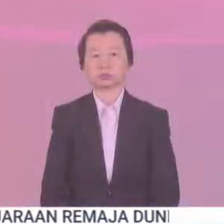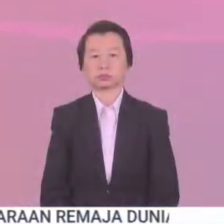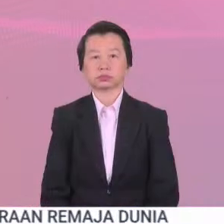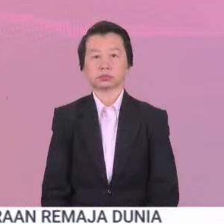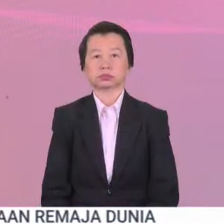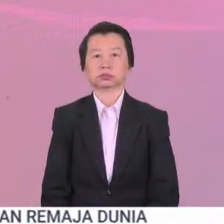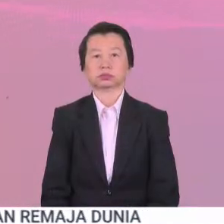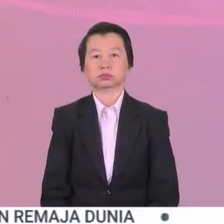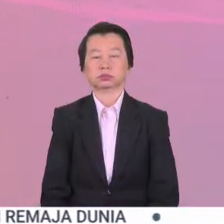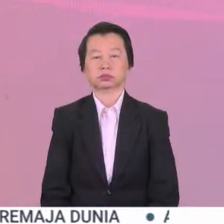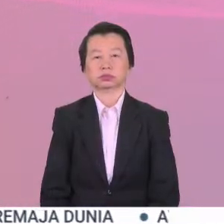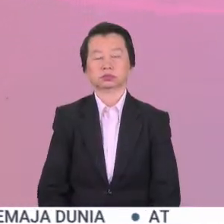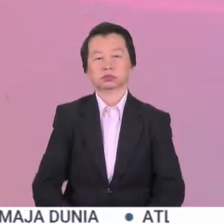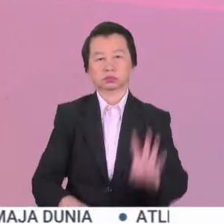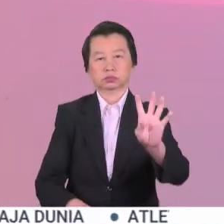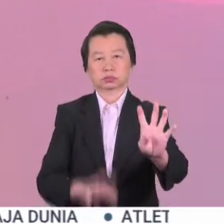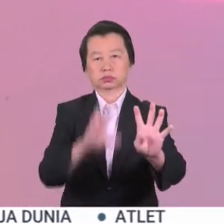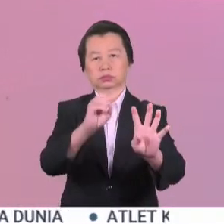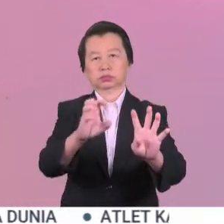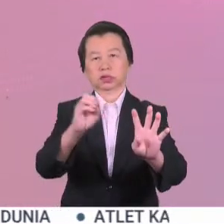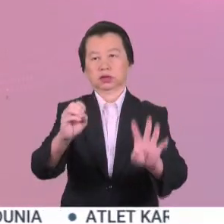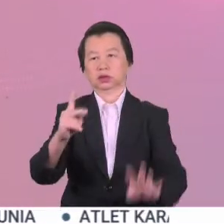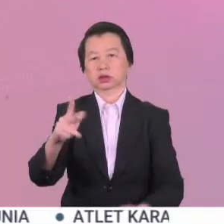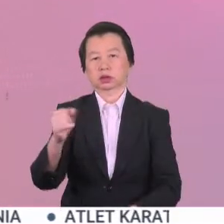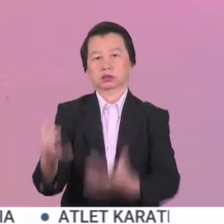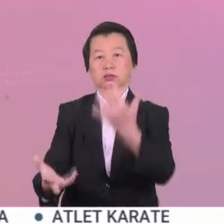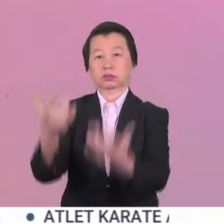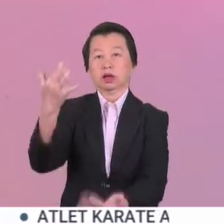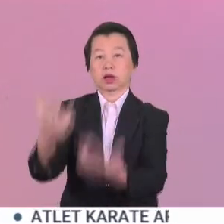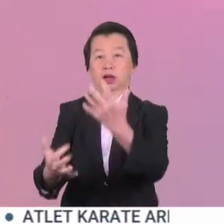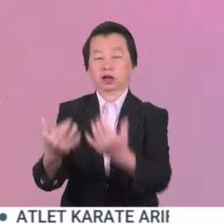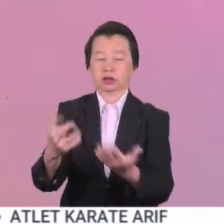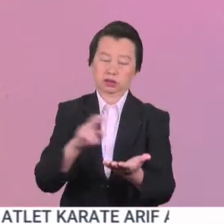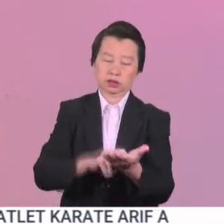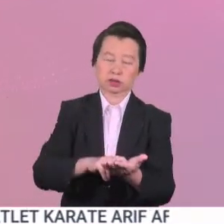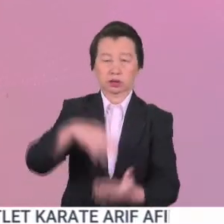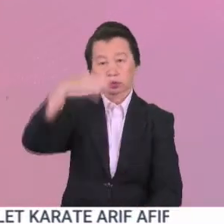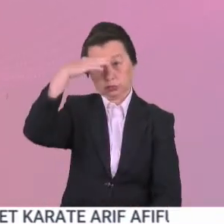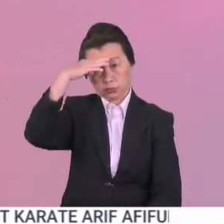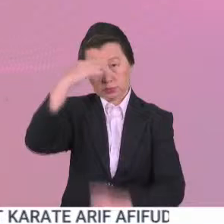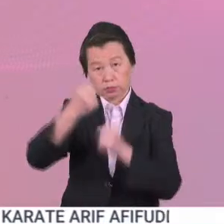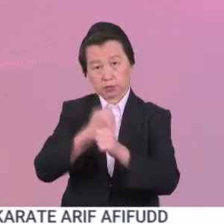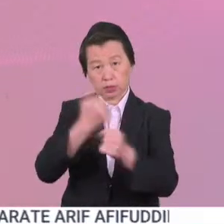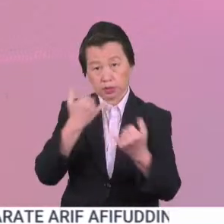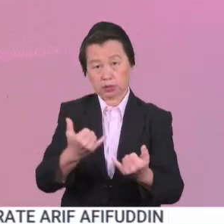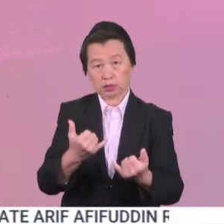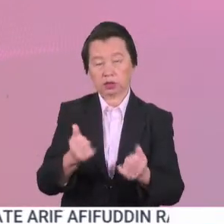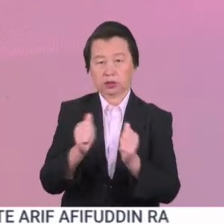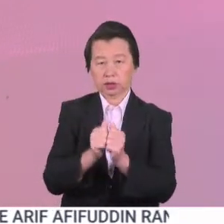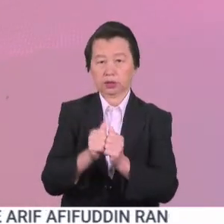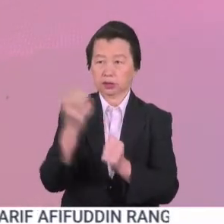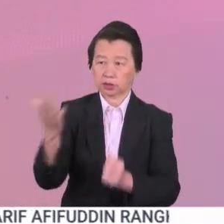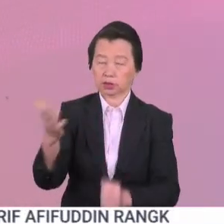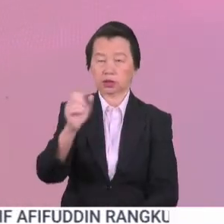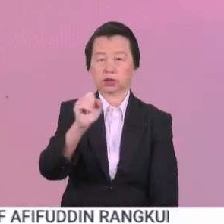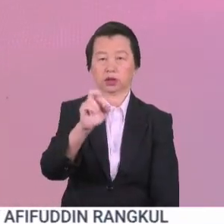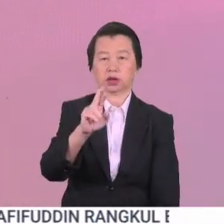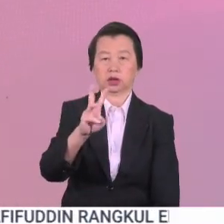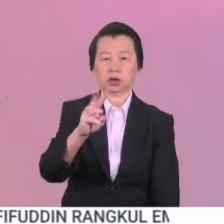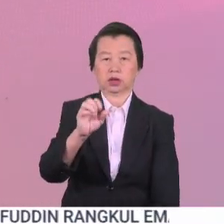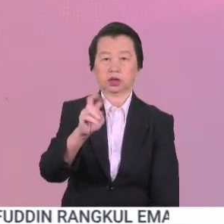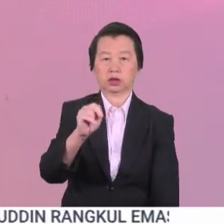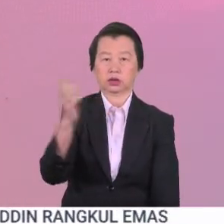itu hampir 400 kes melibatkan pembakaran terbuka direkodkan di Johor tahun ini perinciannya terus saj bersama Arin Za di